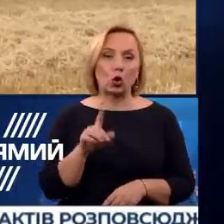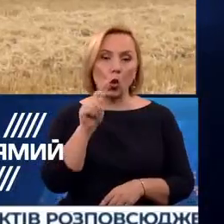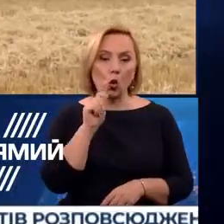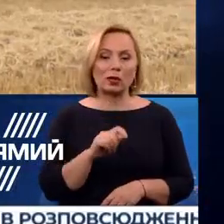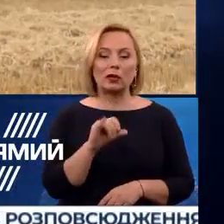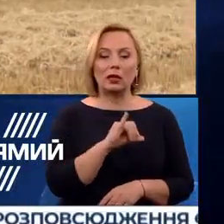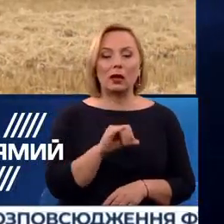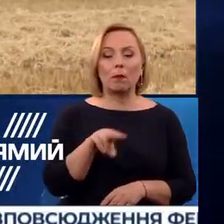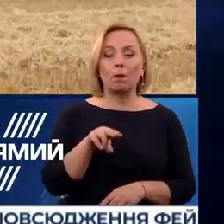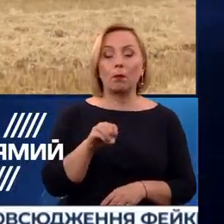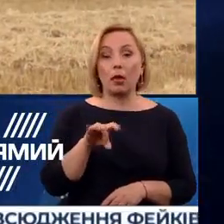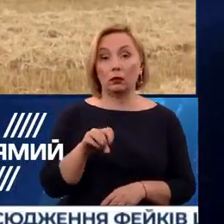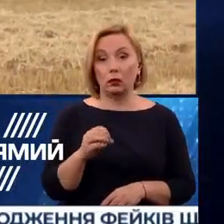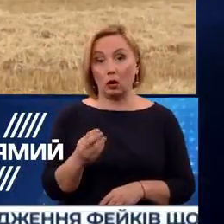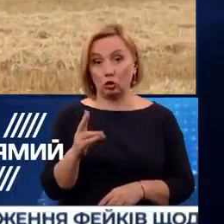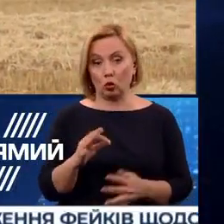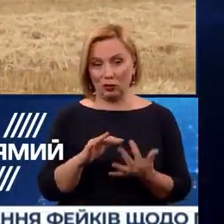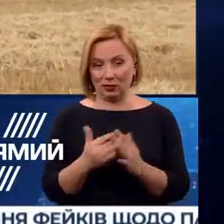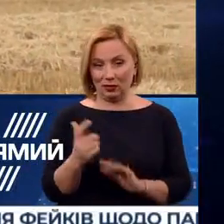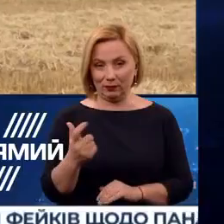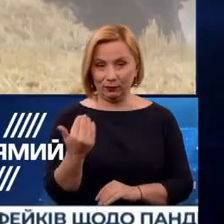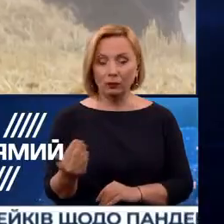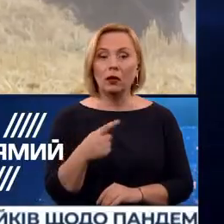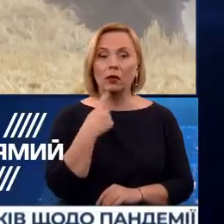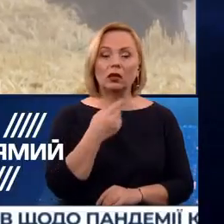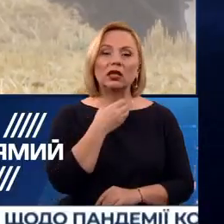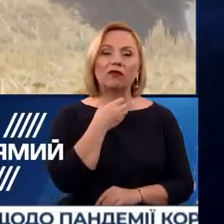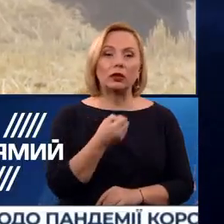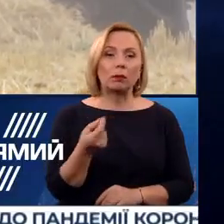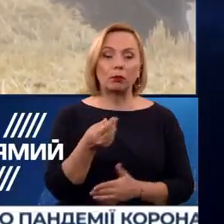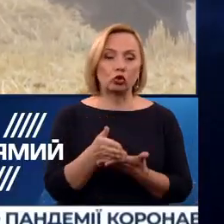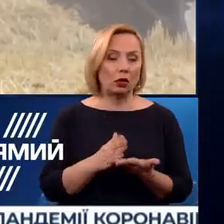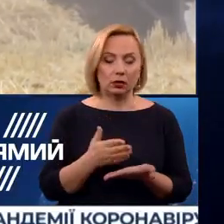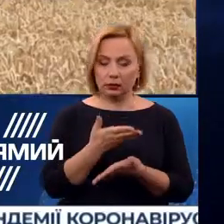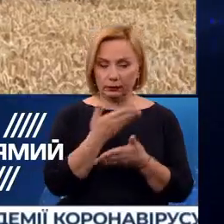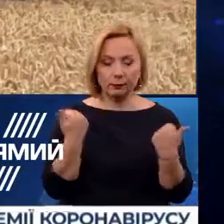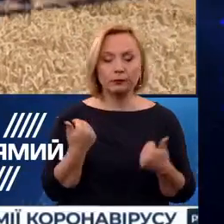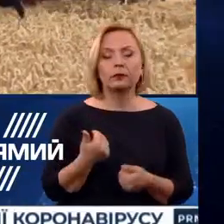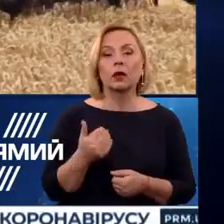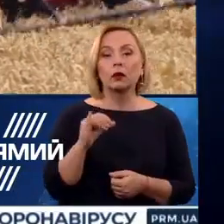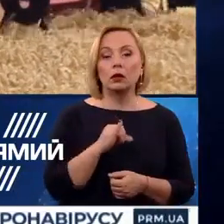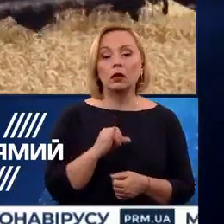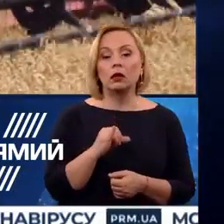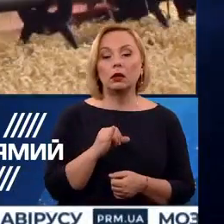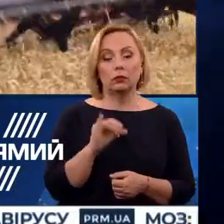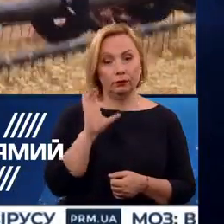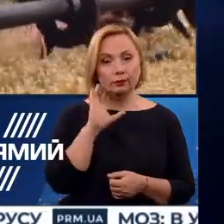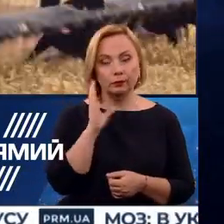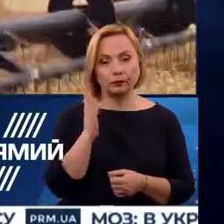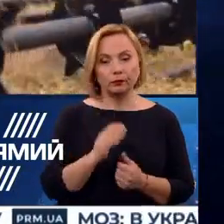Ігор Петрашко заявив, наразі немає жодних підстав для дефіциту пшениці та інших кормових культур. Далі пряма мова.